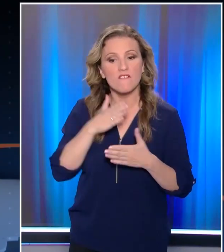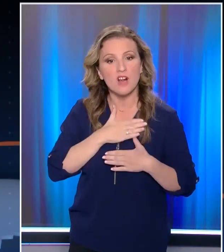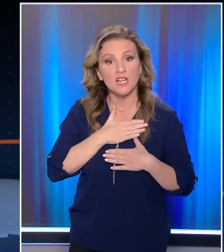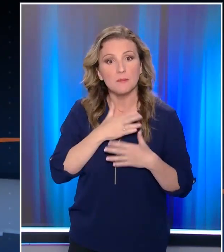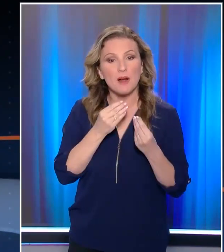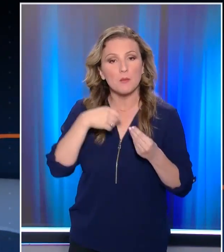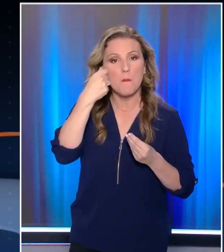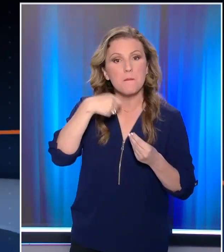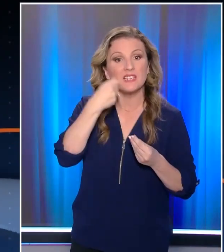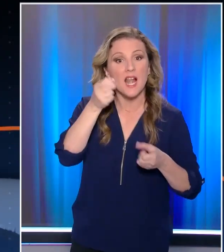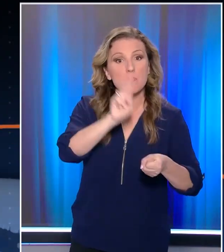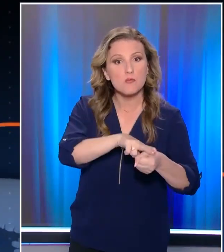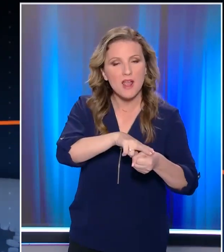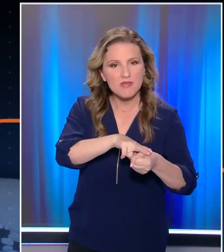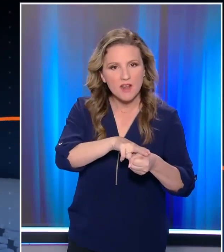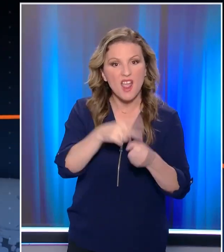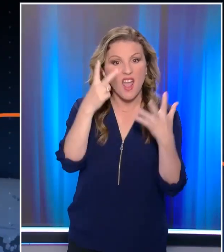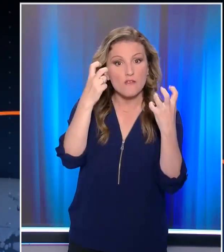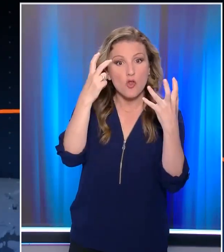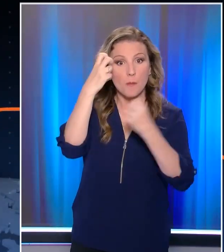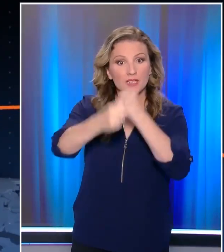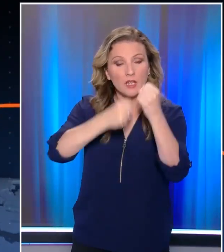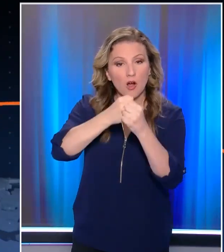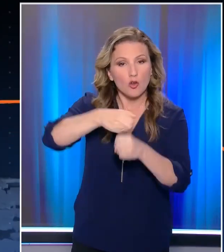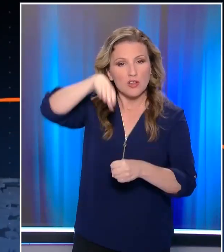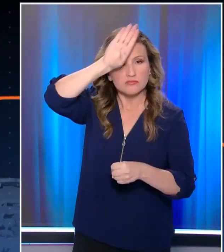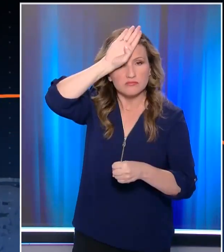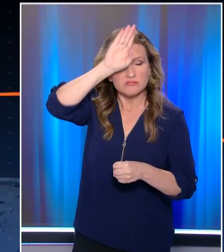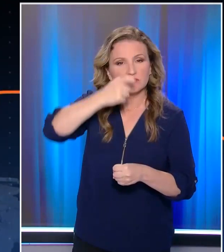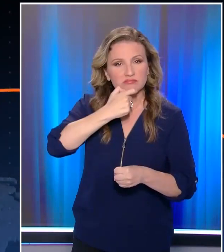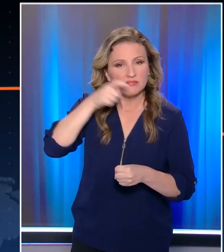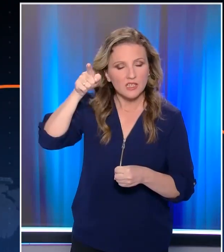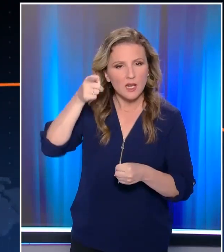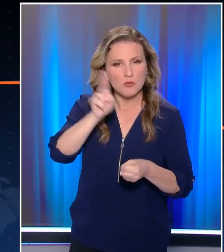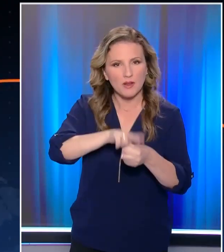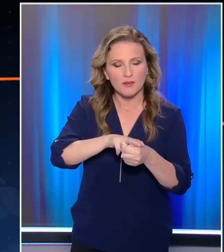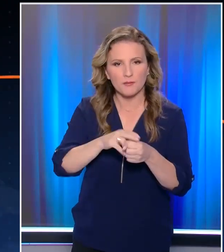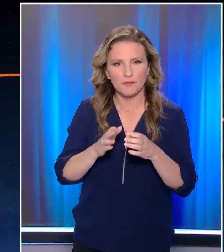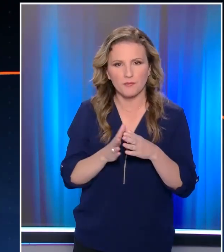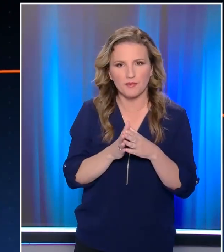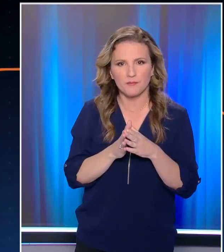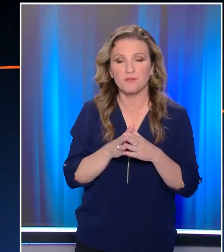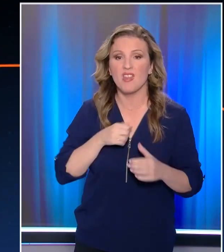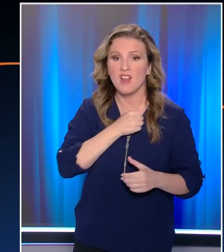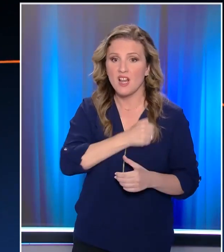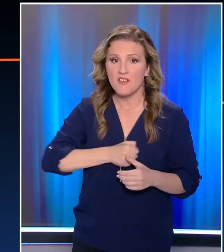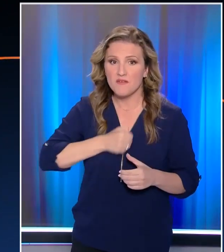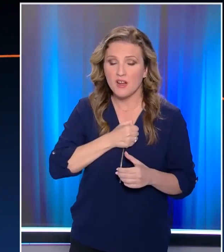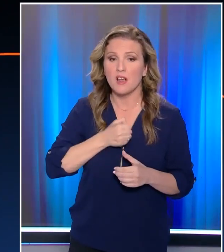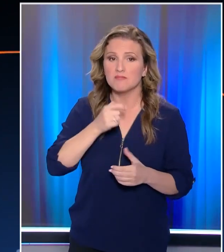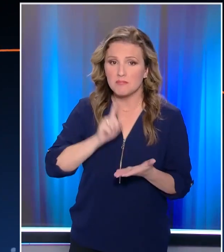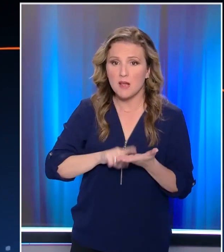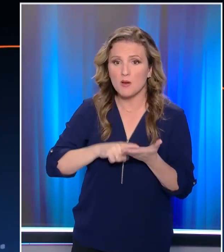τη μητέρα του για τις υπηρεσίες της 7 δεκαετίες στο θρόνο του Ηνωμένου Βασιλείου. It is my most sorrowful